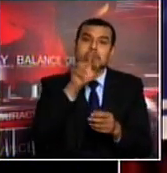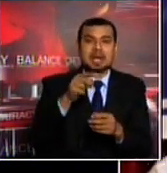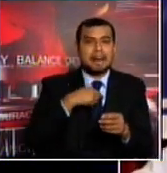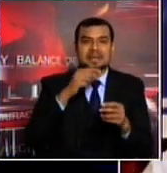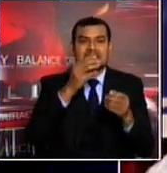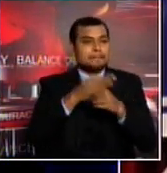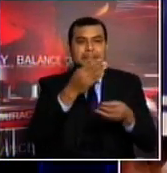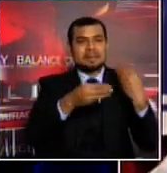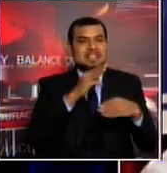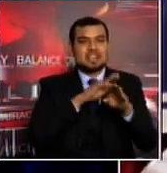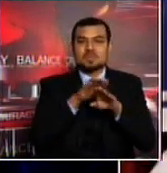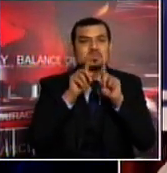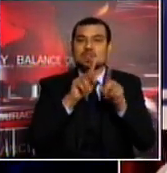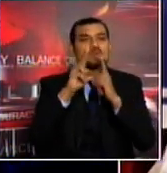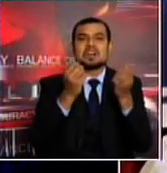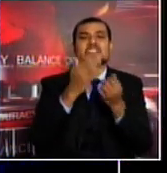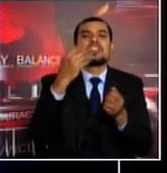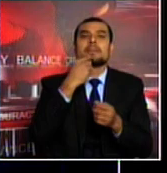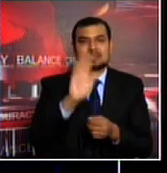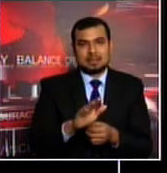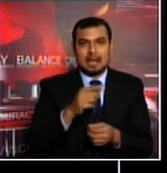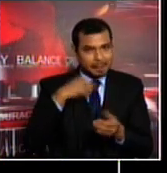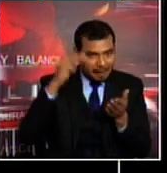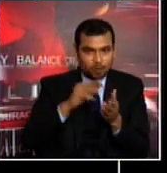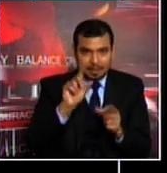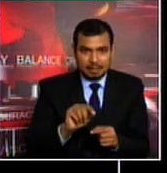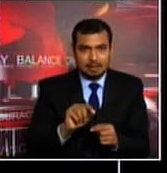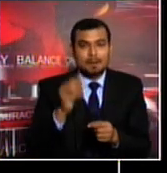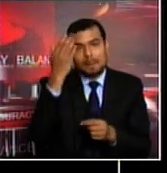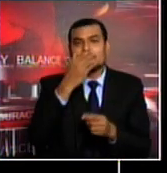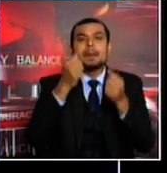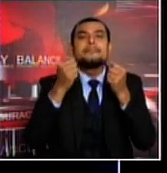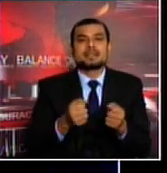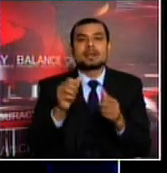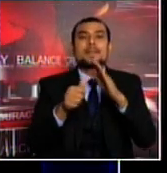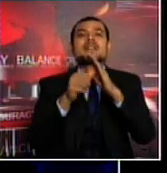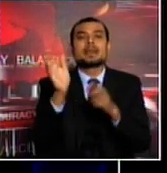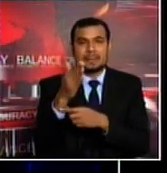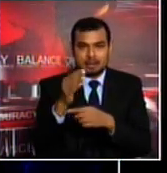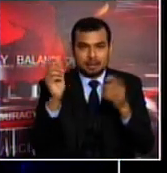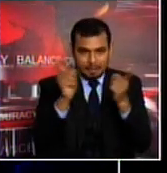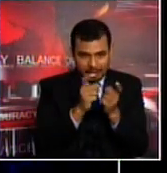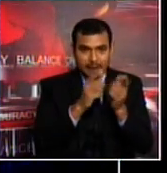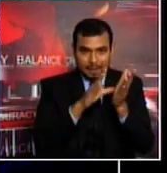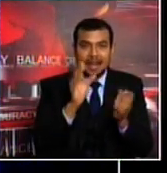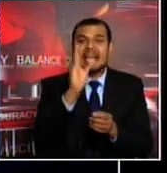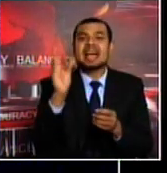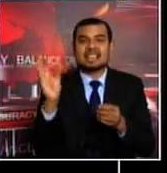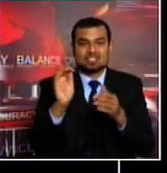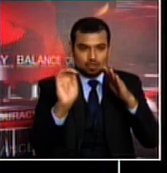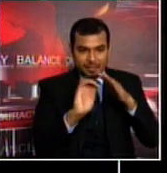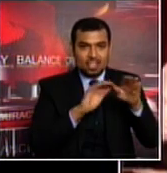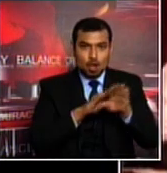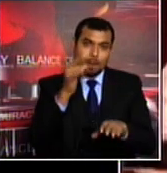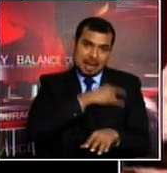हामीले यो निर्देशिका जारी गर्छ तिमीले मान्नुपर्छ भने। मङ्गलबार बसेको मन्त्री परिषद बैठकबाट यातायात समितिहरू नाफामूलक